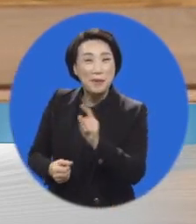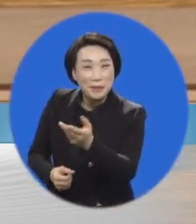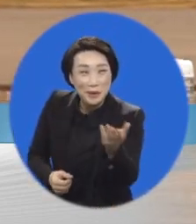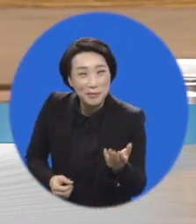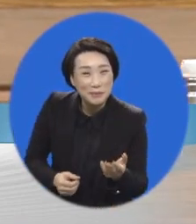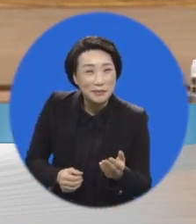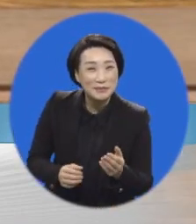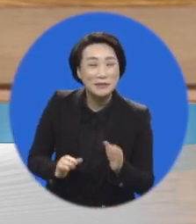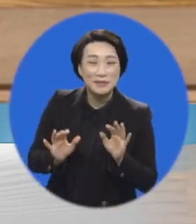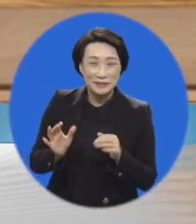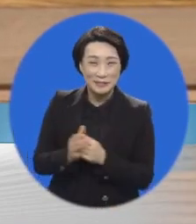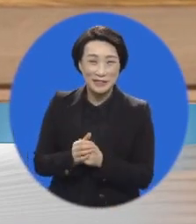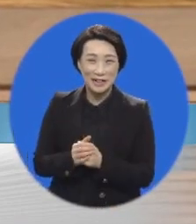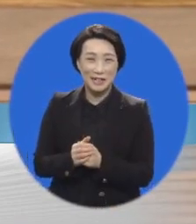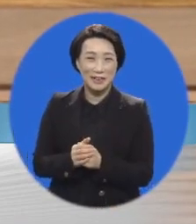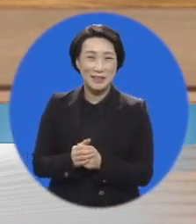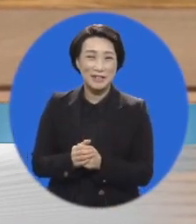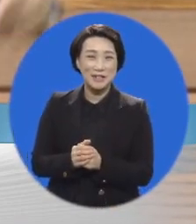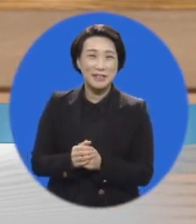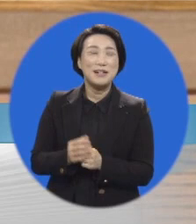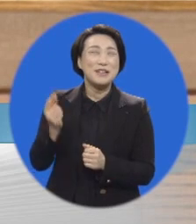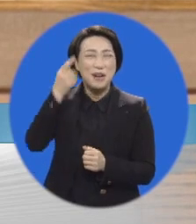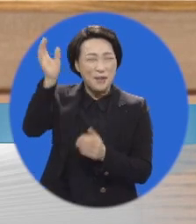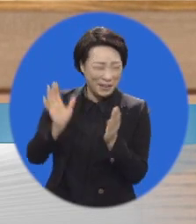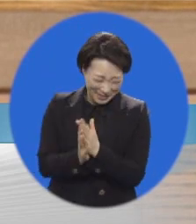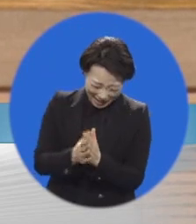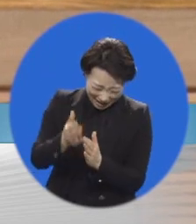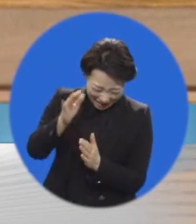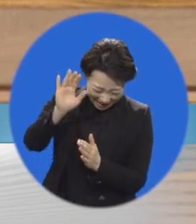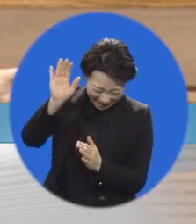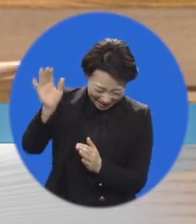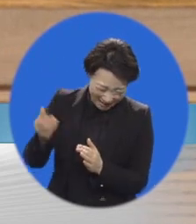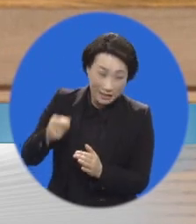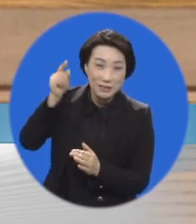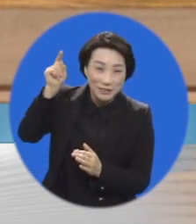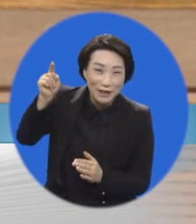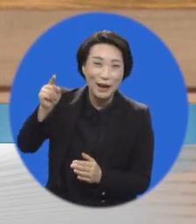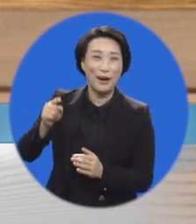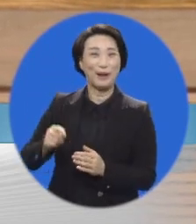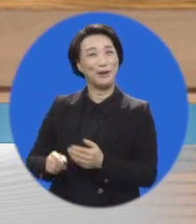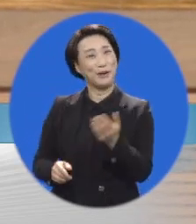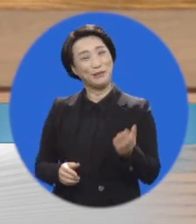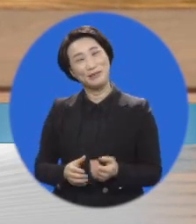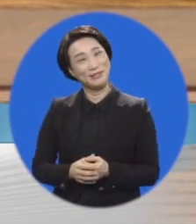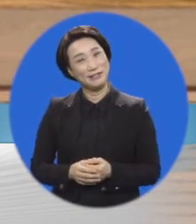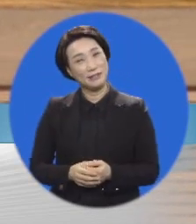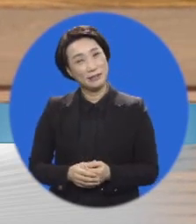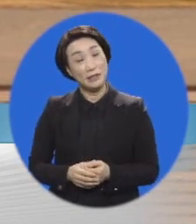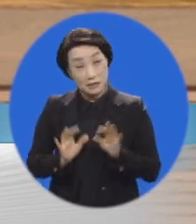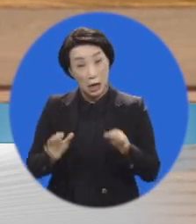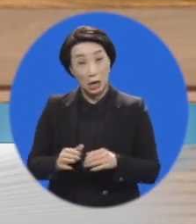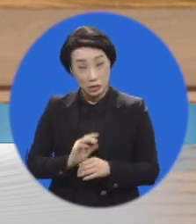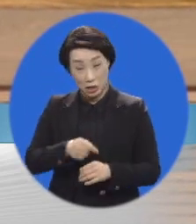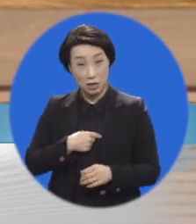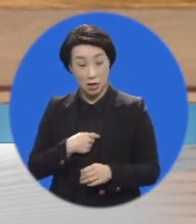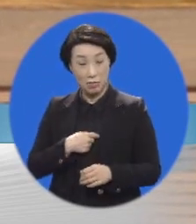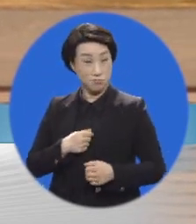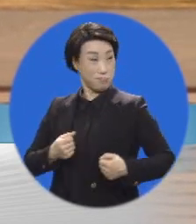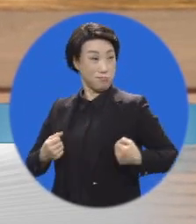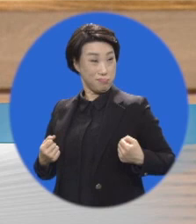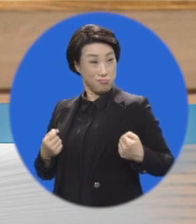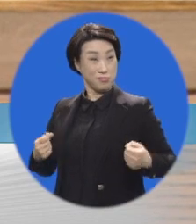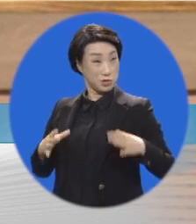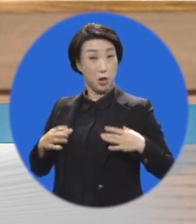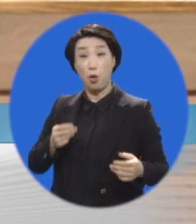그 찬란한 그 영광 자체가 말하지 않아도 자기가 세두 안 부려도 사람들이 그렇게